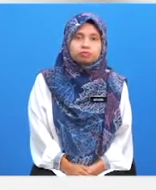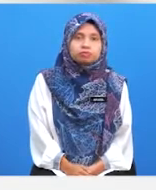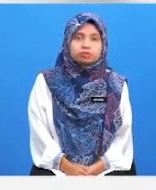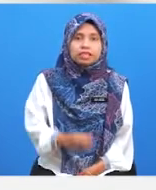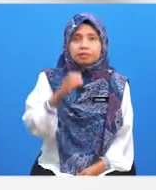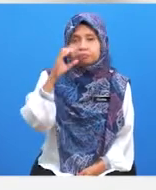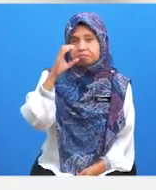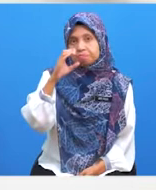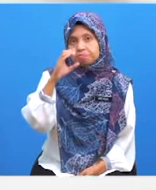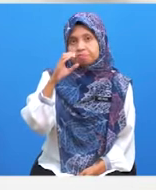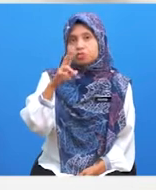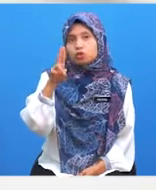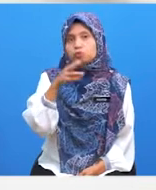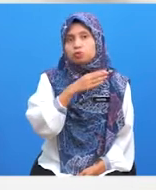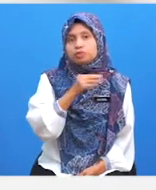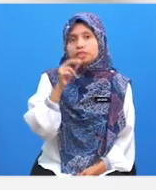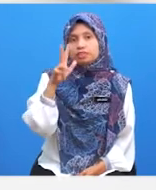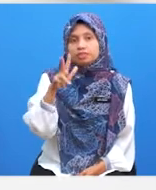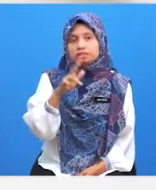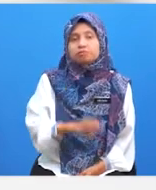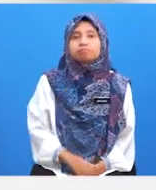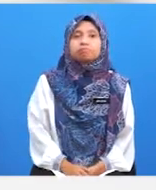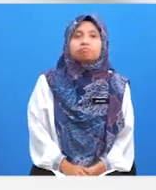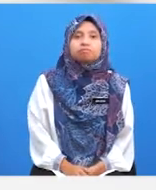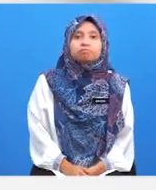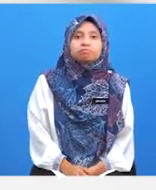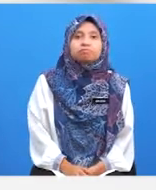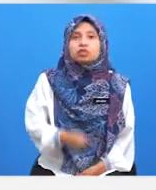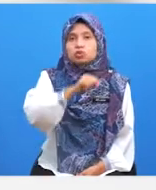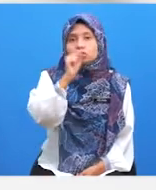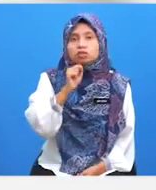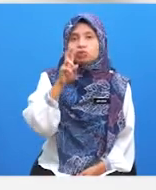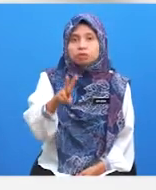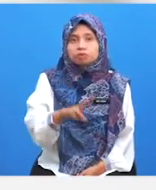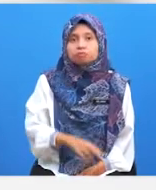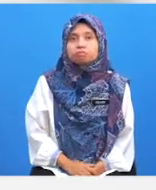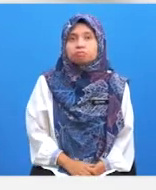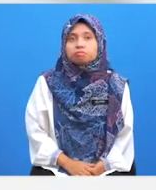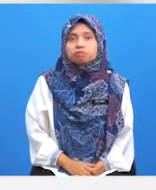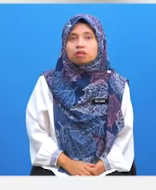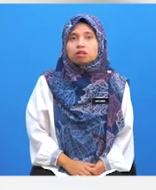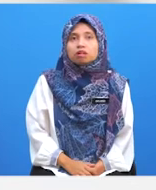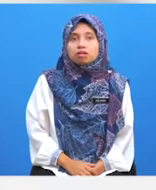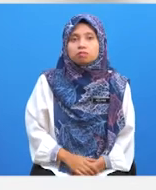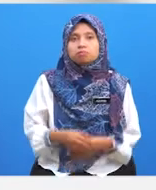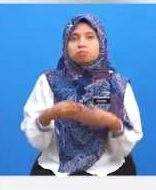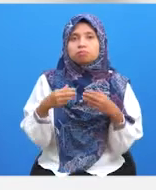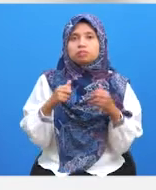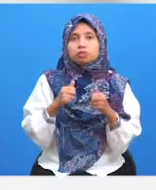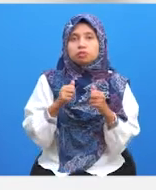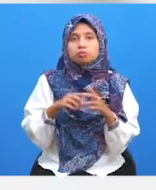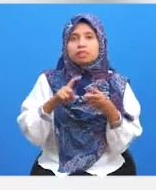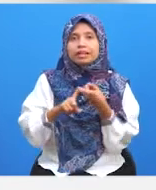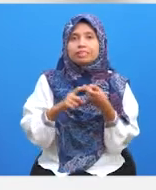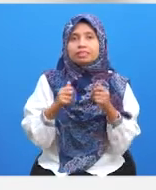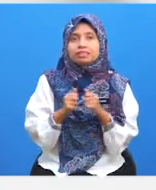c 2 dan 3 soalan kedua maklumat berikut berkaitan dengan